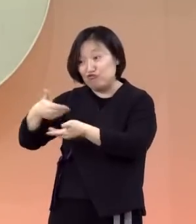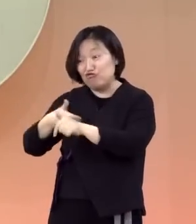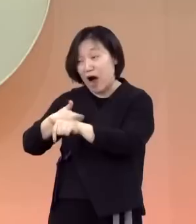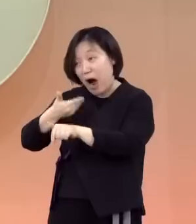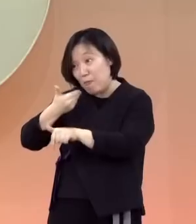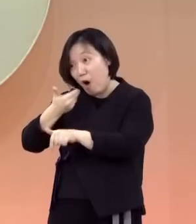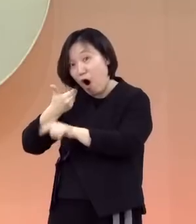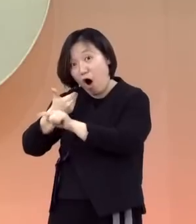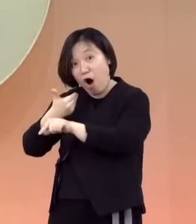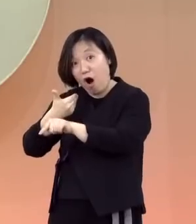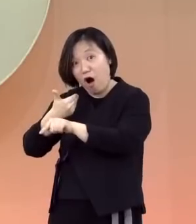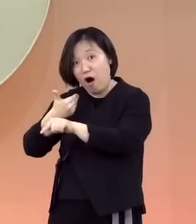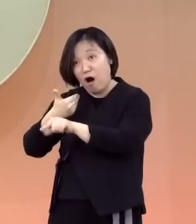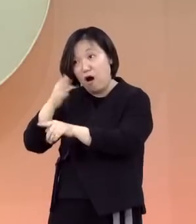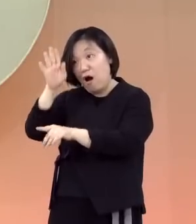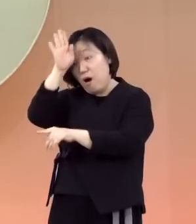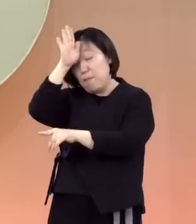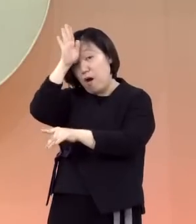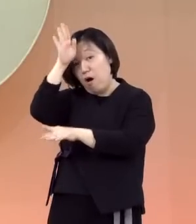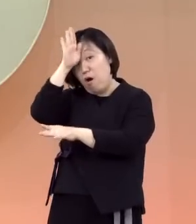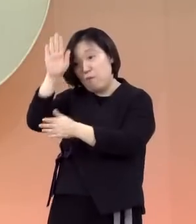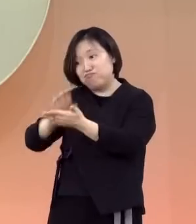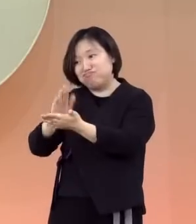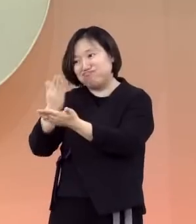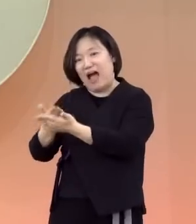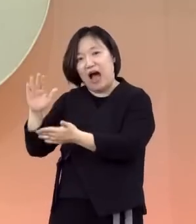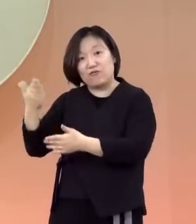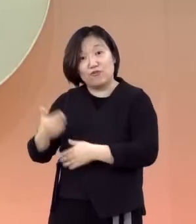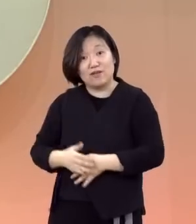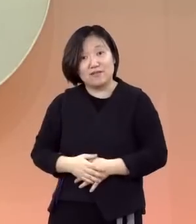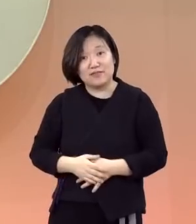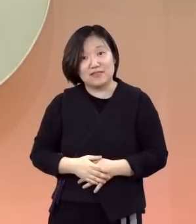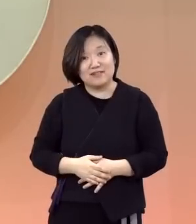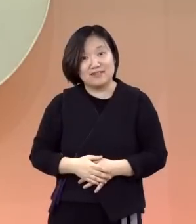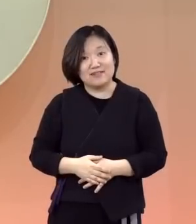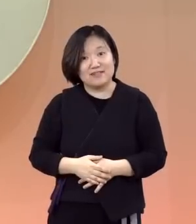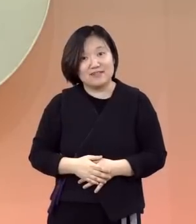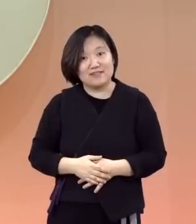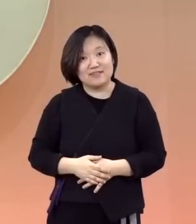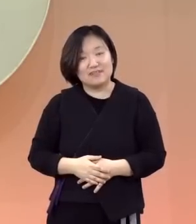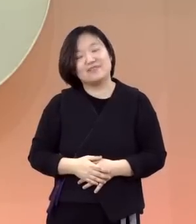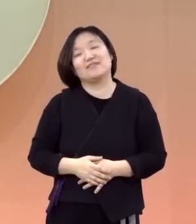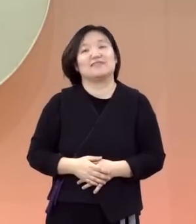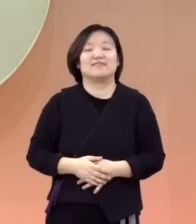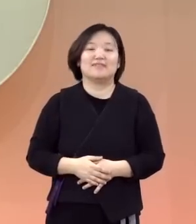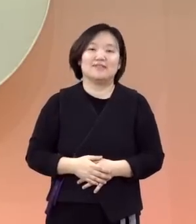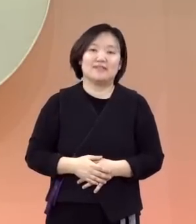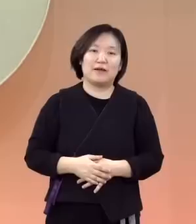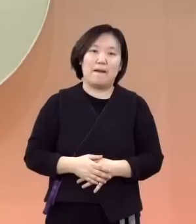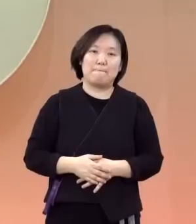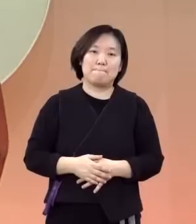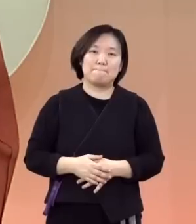본인이 강력한약을처방하겠다고말했잖아요.어쨌든,저는 한달내내기침을했고,